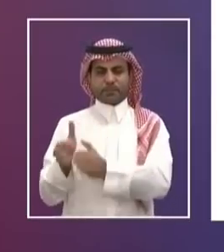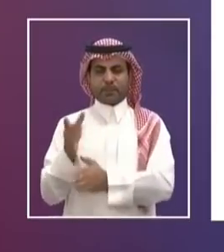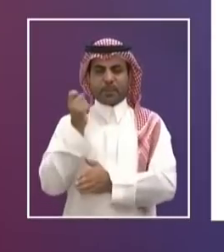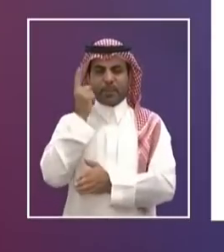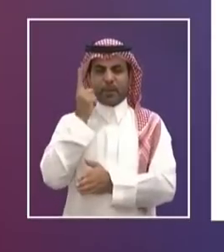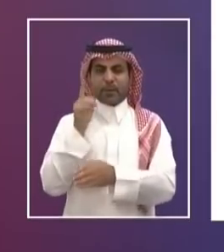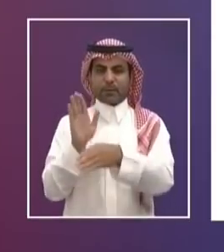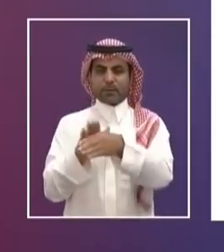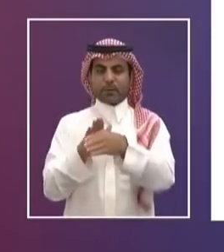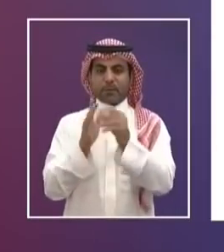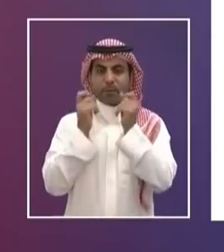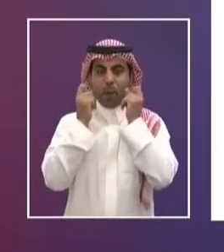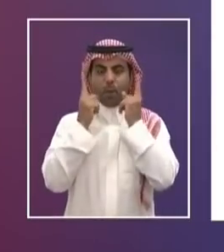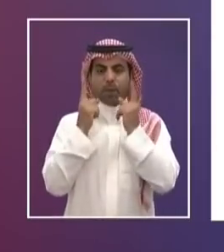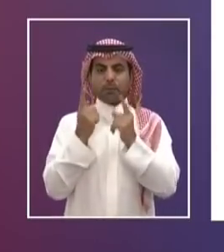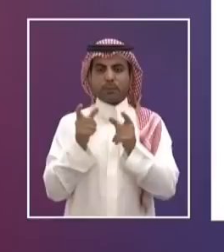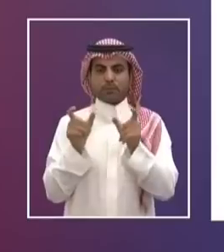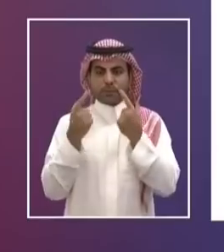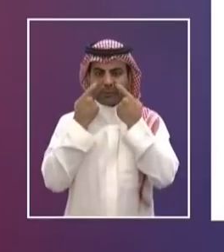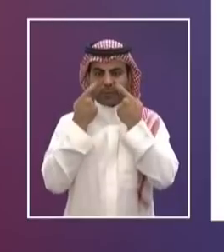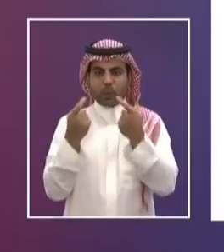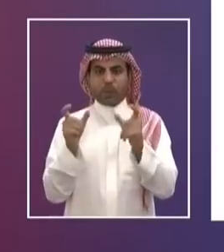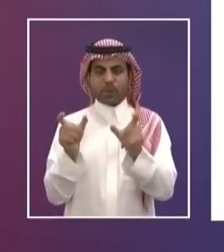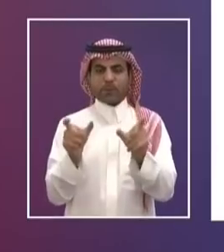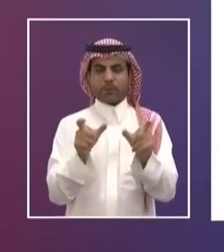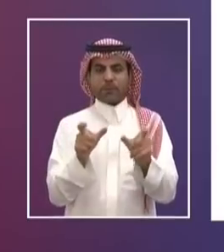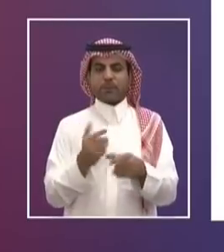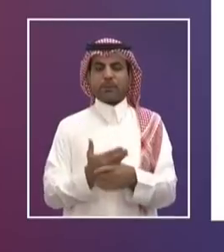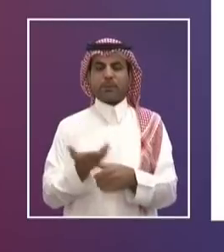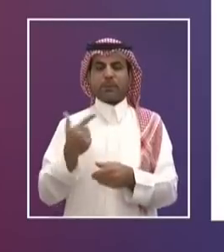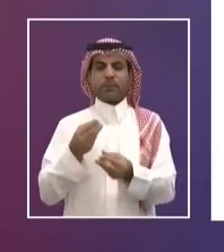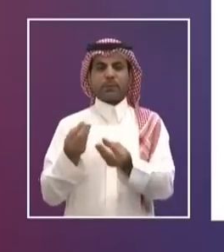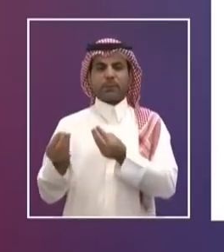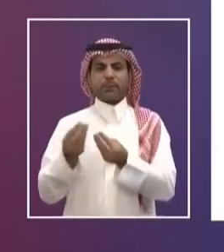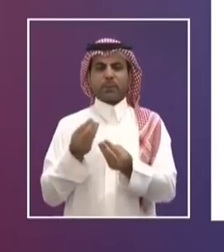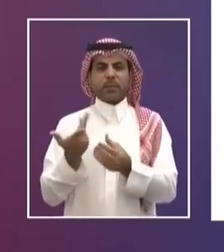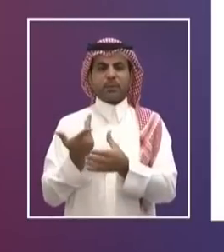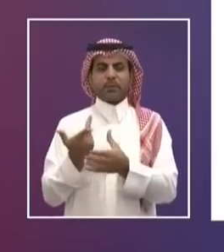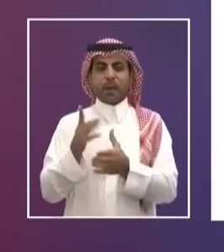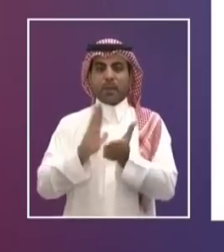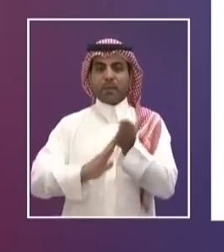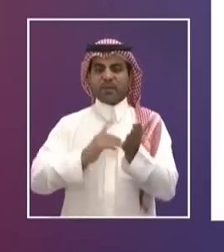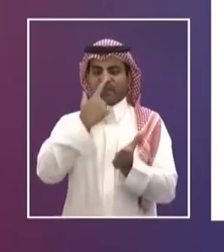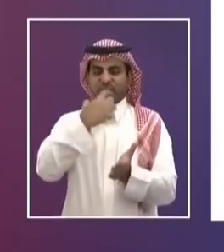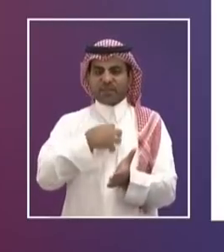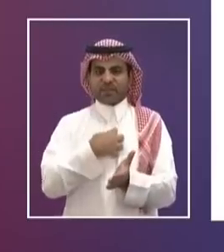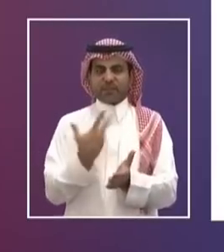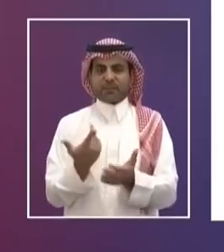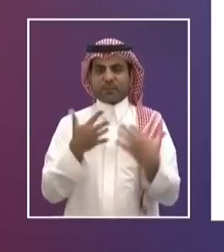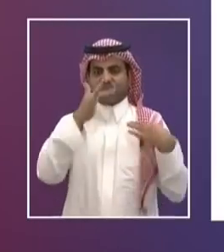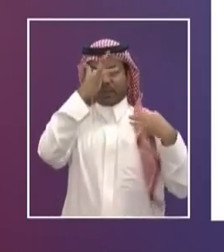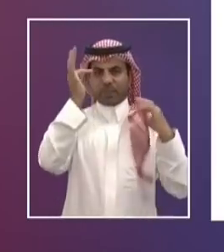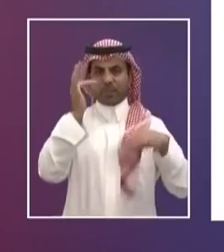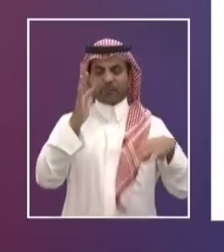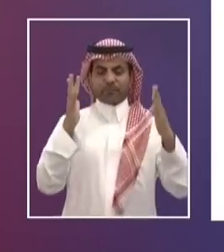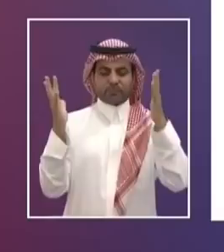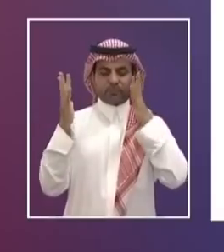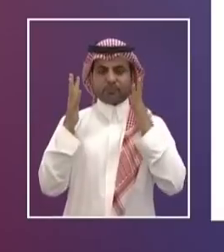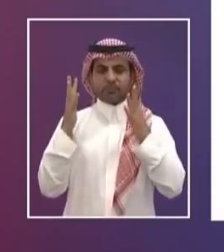تذكيرهم، توعيتهم، الانتباه إلى الأعراض النفسية التي قد يمروا